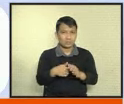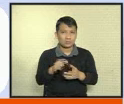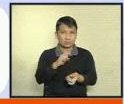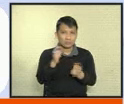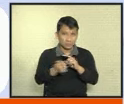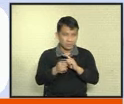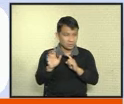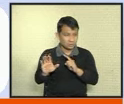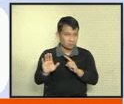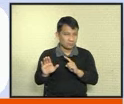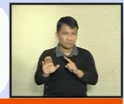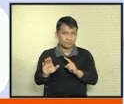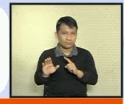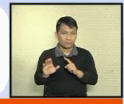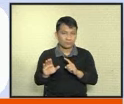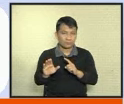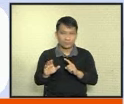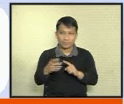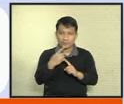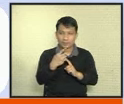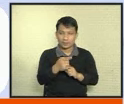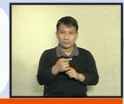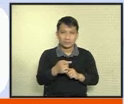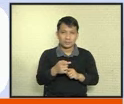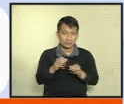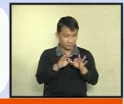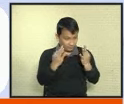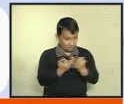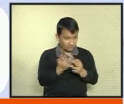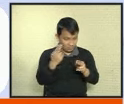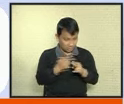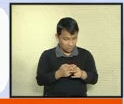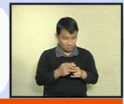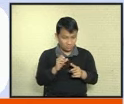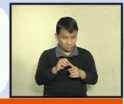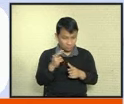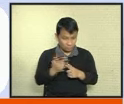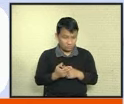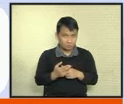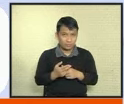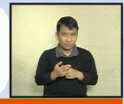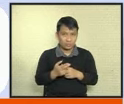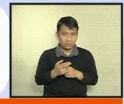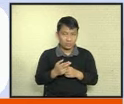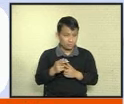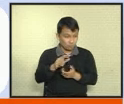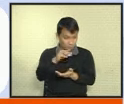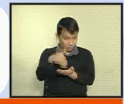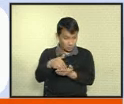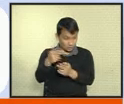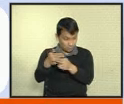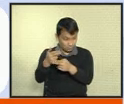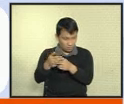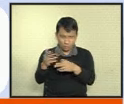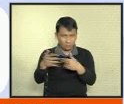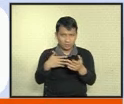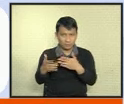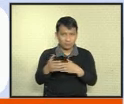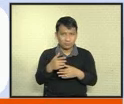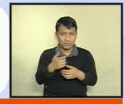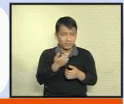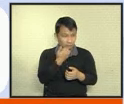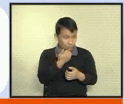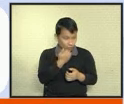babaguhin yung, tulad siya sabi nyo, apelyido o middle initial o kung ano pa mang letra